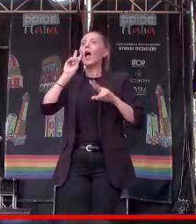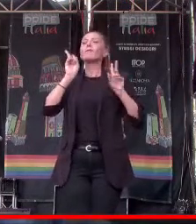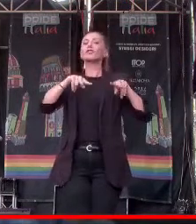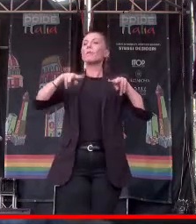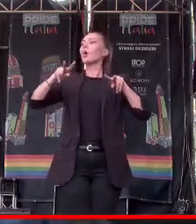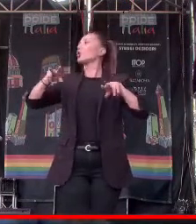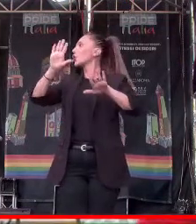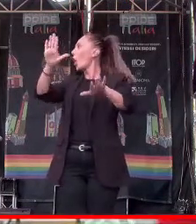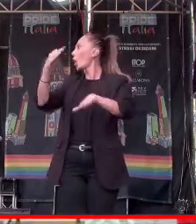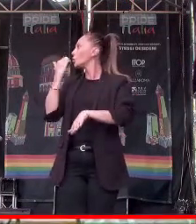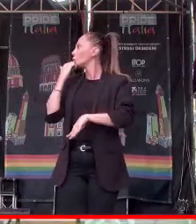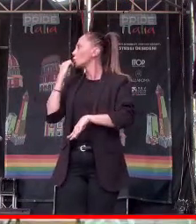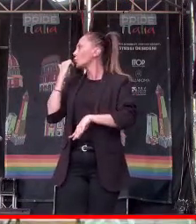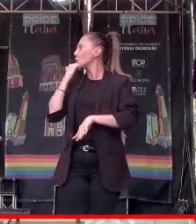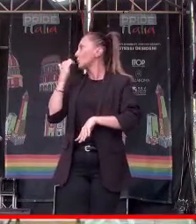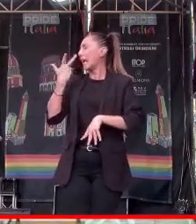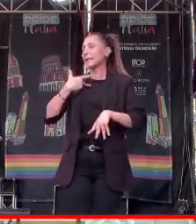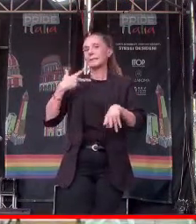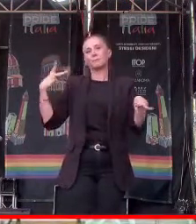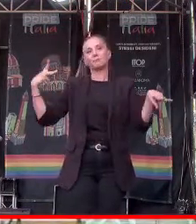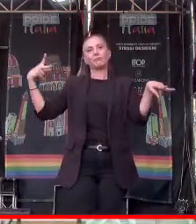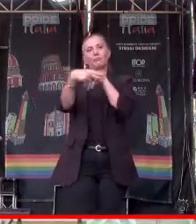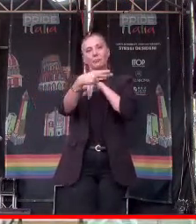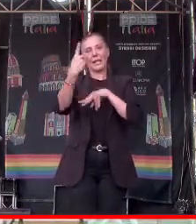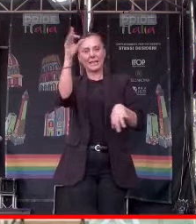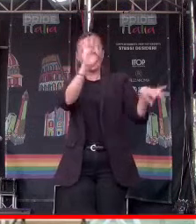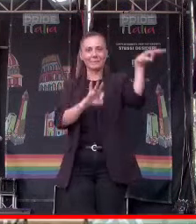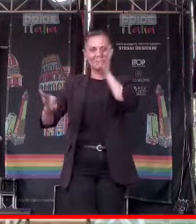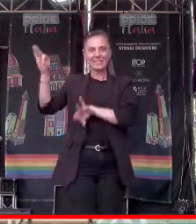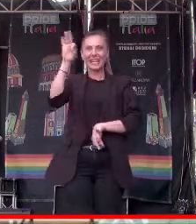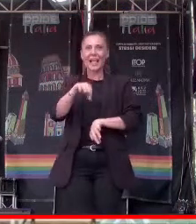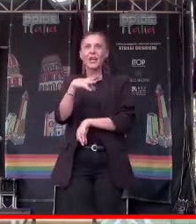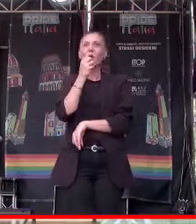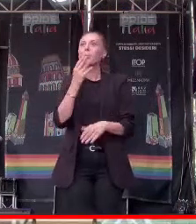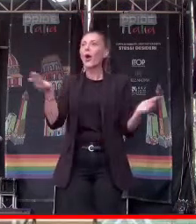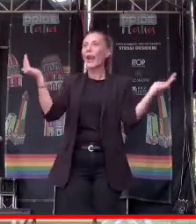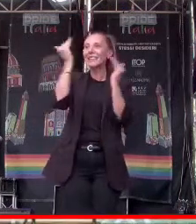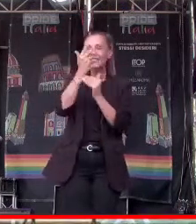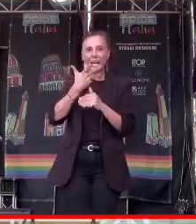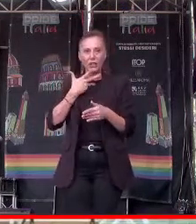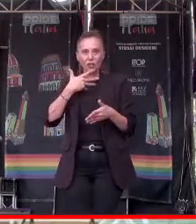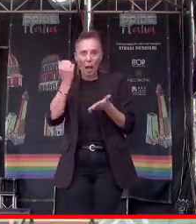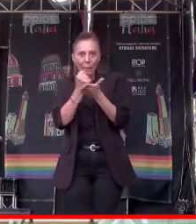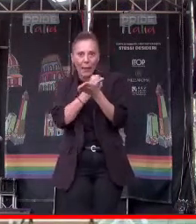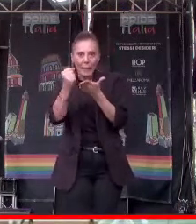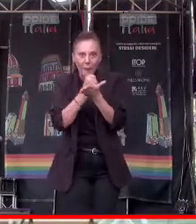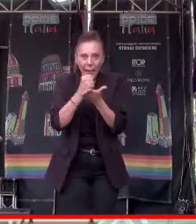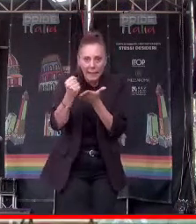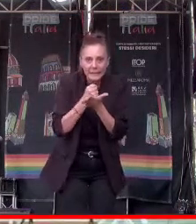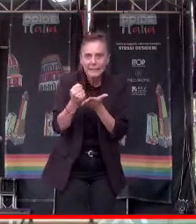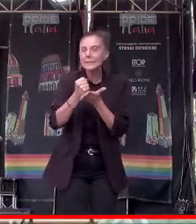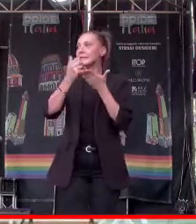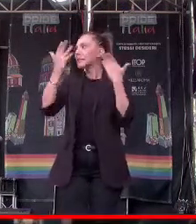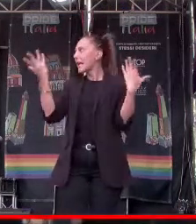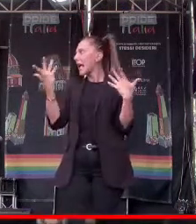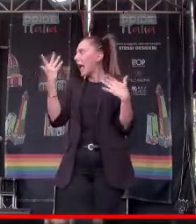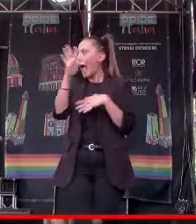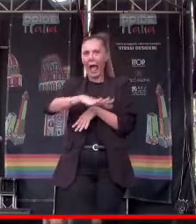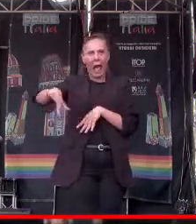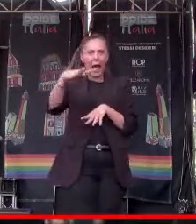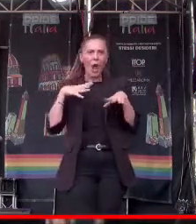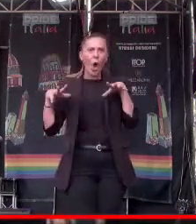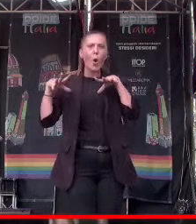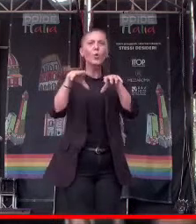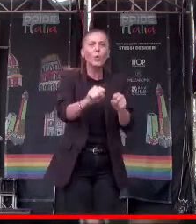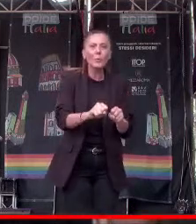controllo, scusate. Un controllo. Interrompiamo un attimo lo spettacolo. Buonasera, capiamo i permessi, signorina? Penso di sì, non lo so, siamo qua, credo che... Guarda che